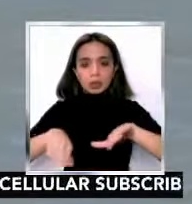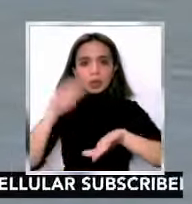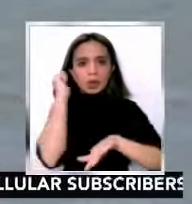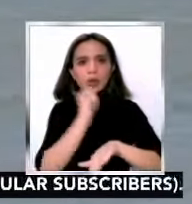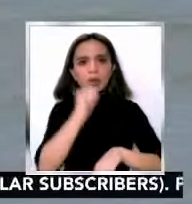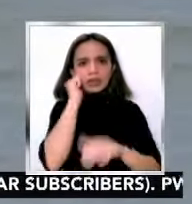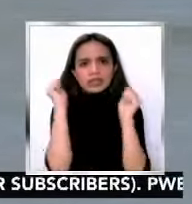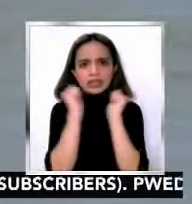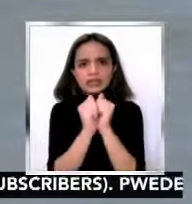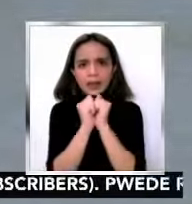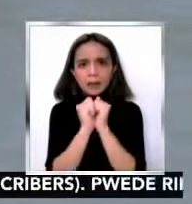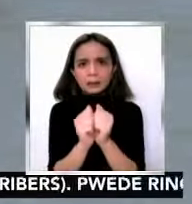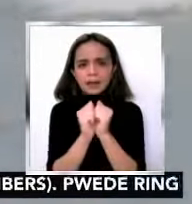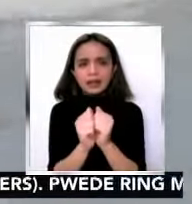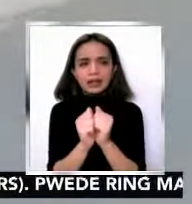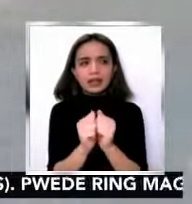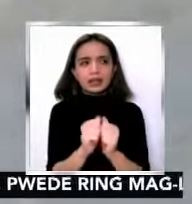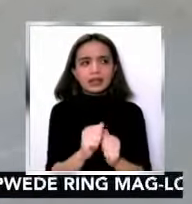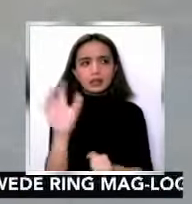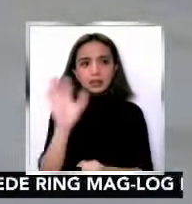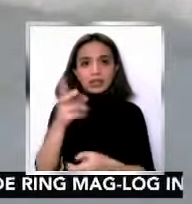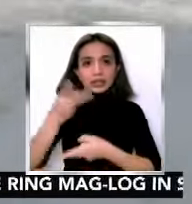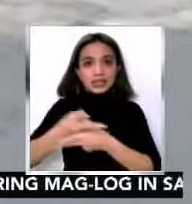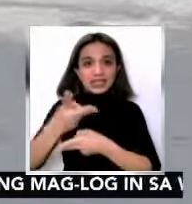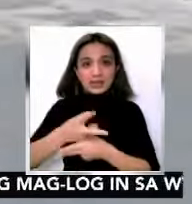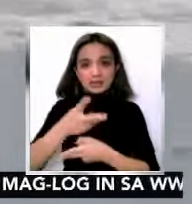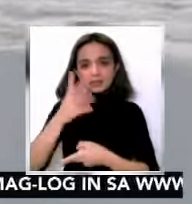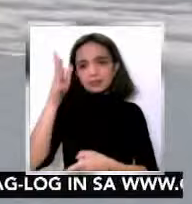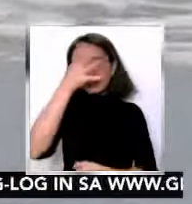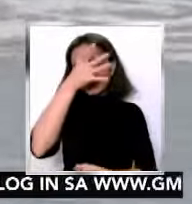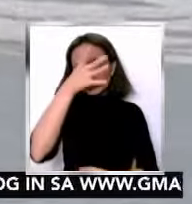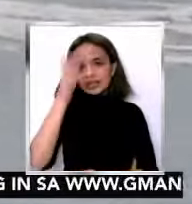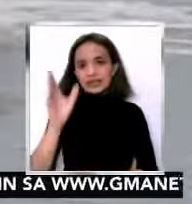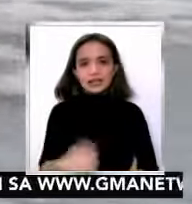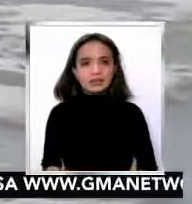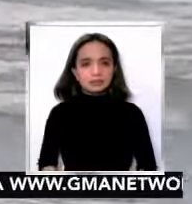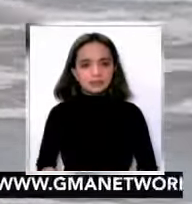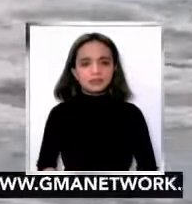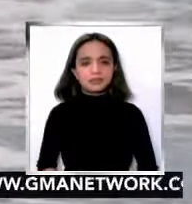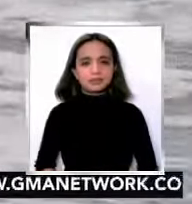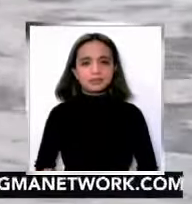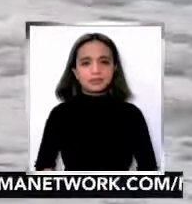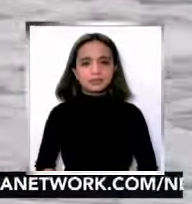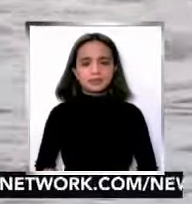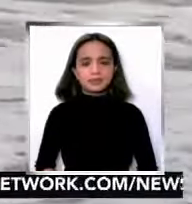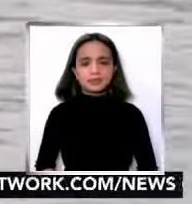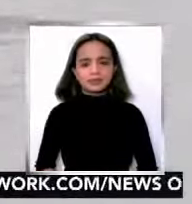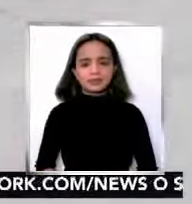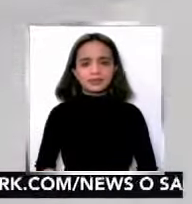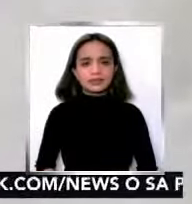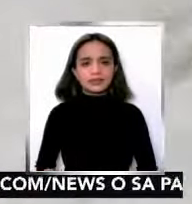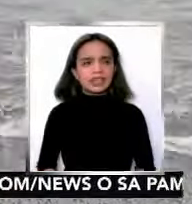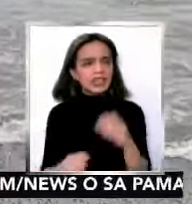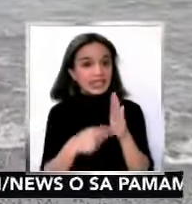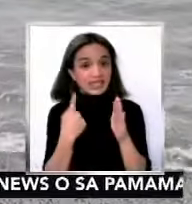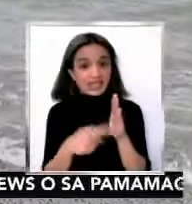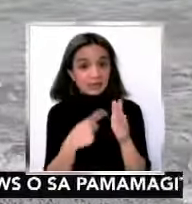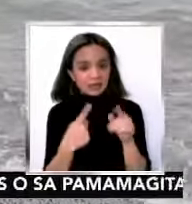daddy na surfer na si Adrian. sometimes nga, when he's not